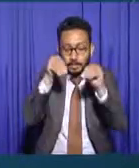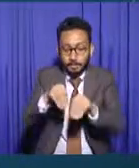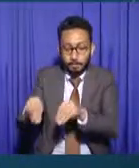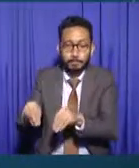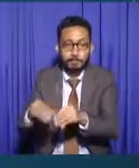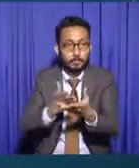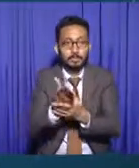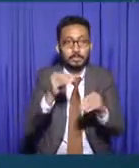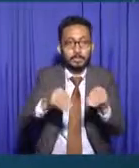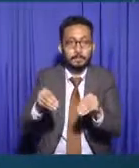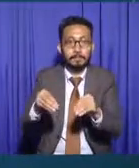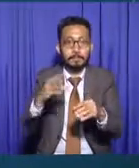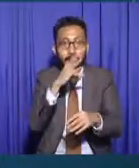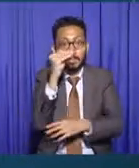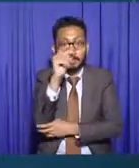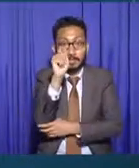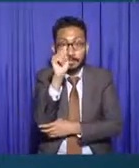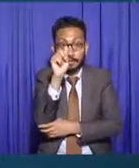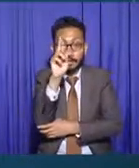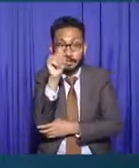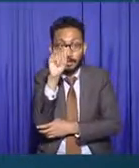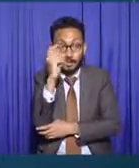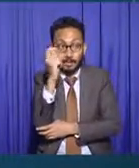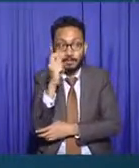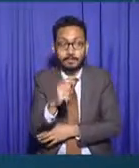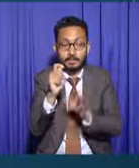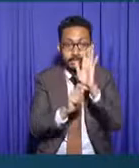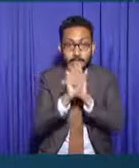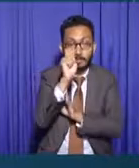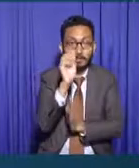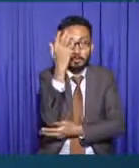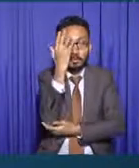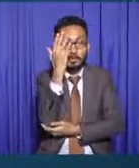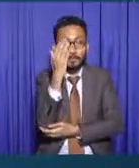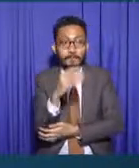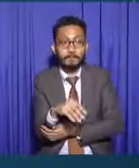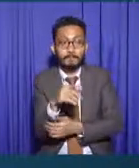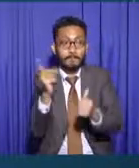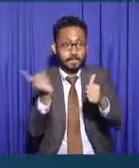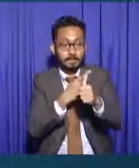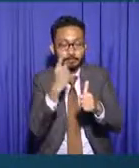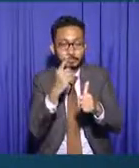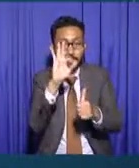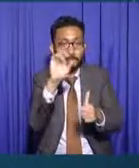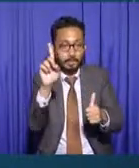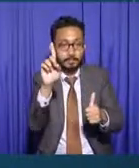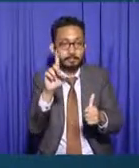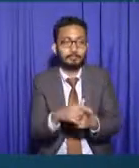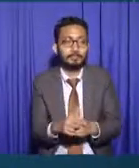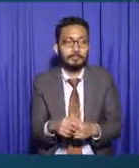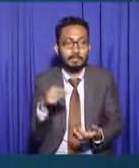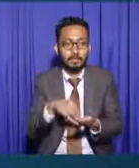dan trik ketinggian pukul generasi filial pertama atau